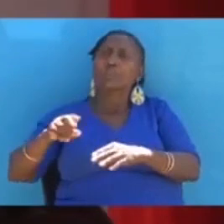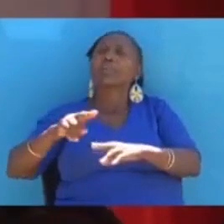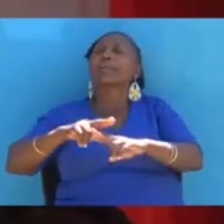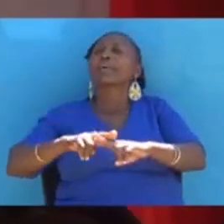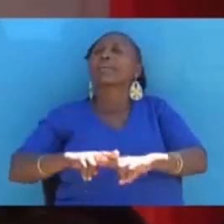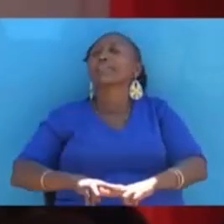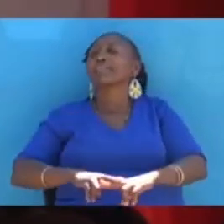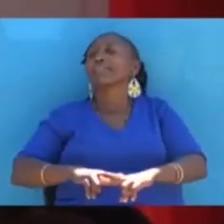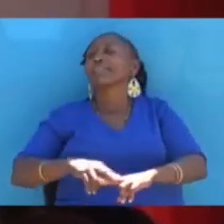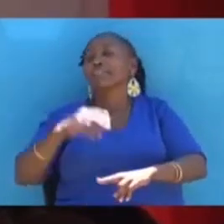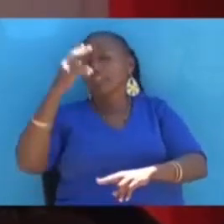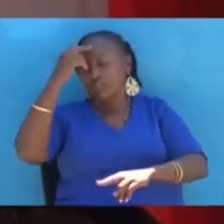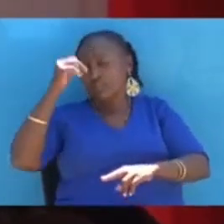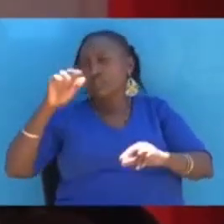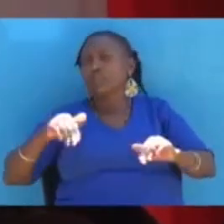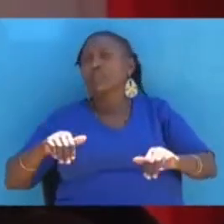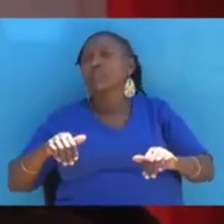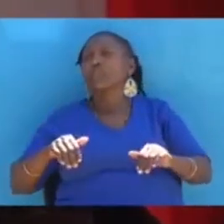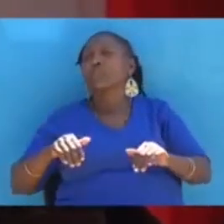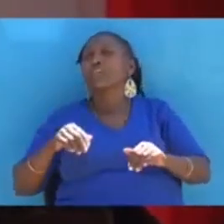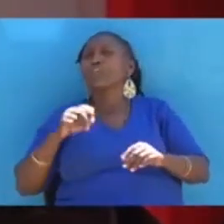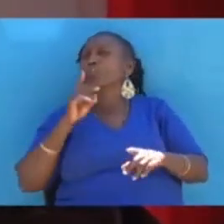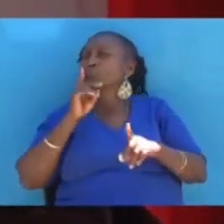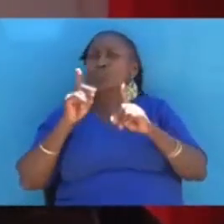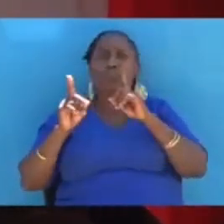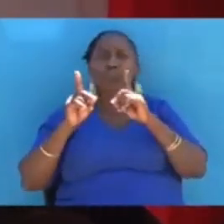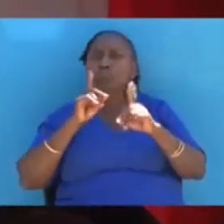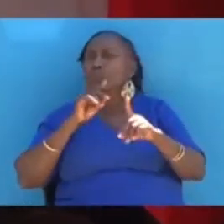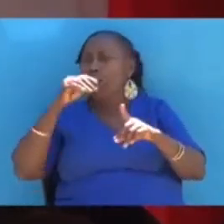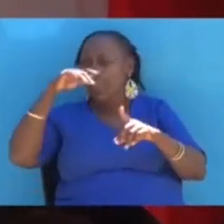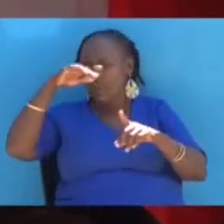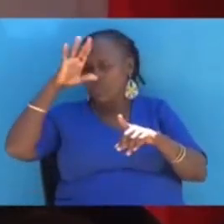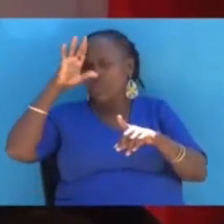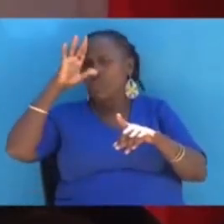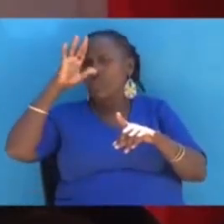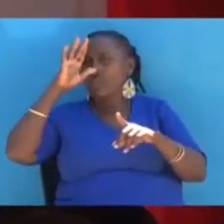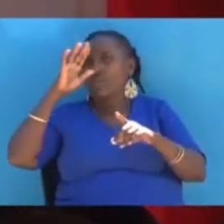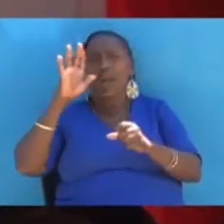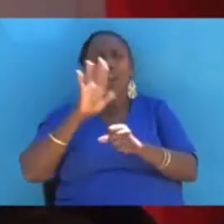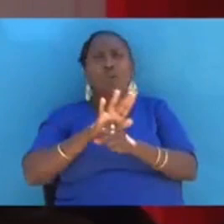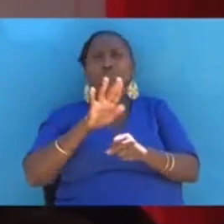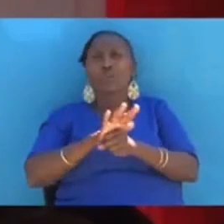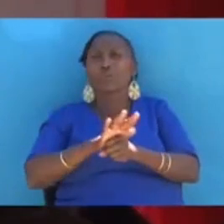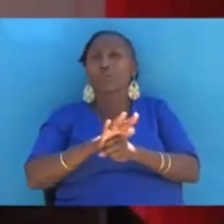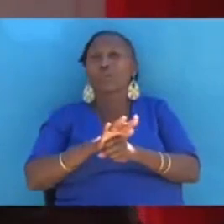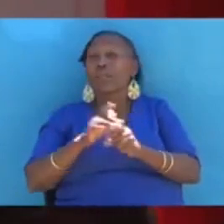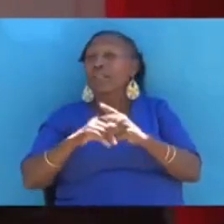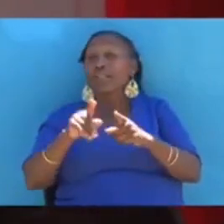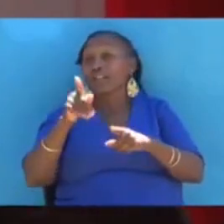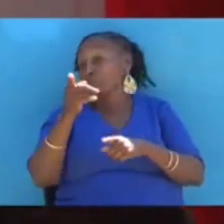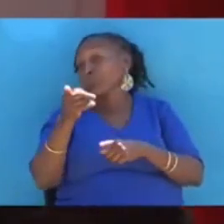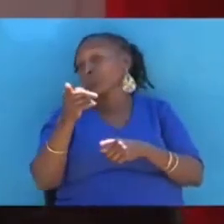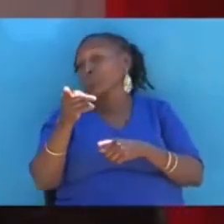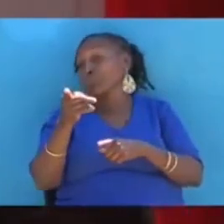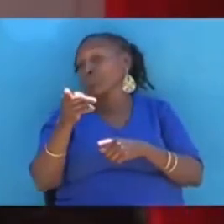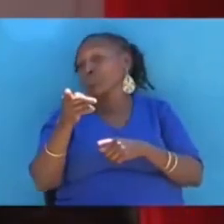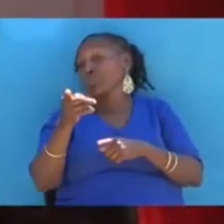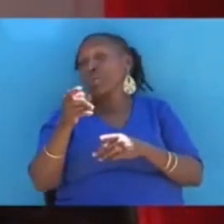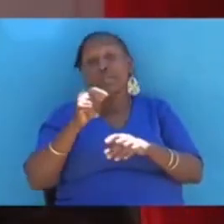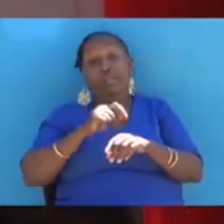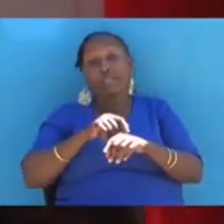chini. Akawalete propaganda na uongo na fitina ya kwamba ati wewe rais